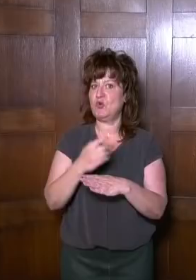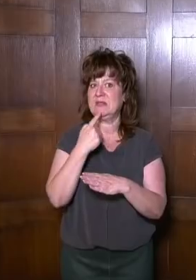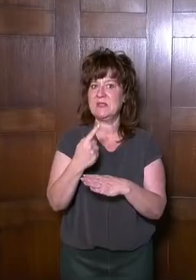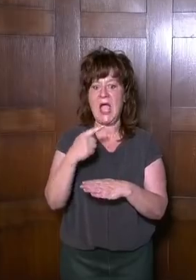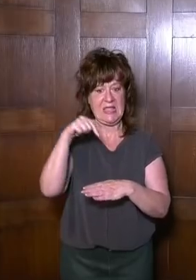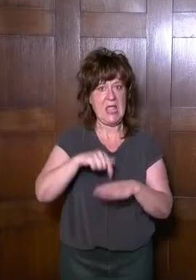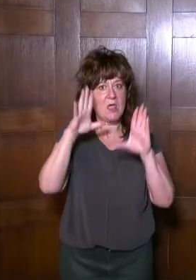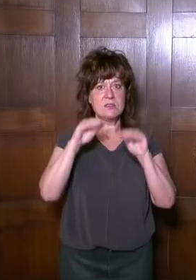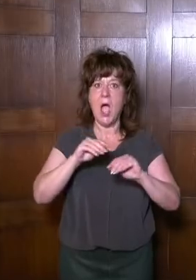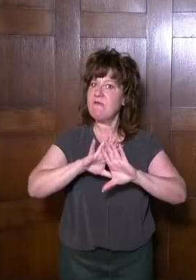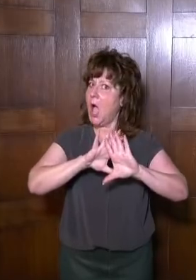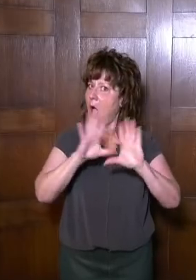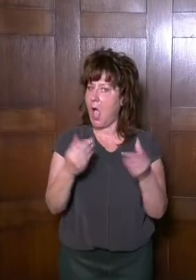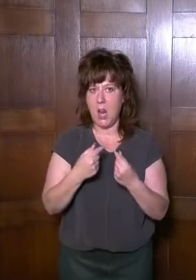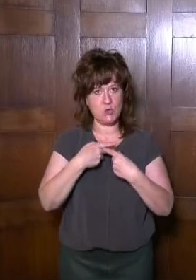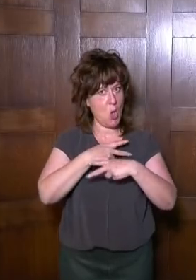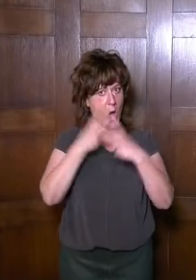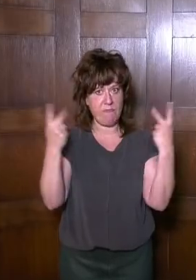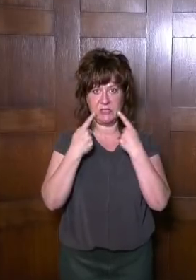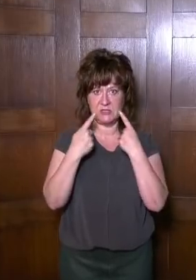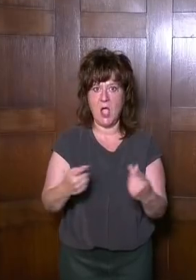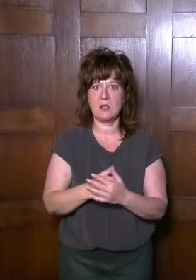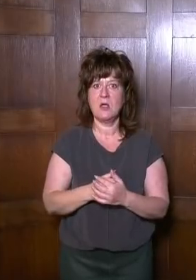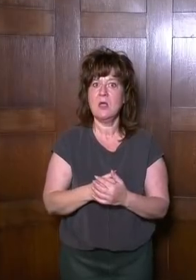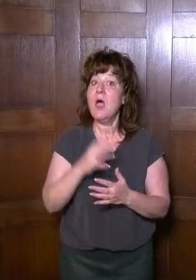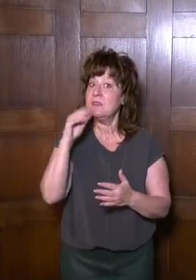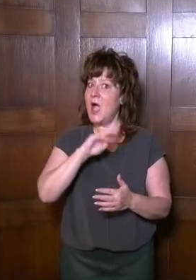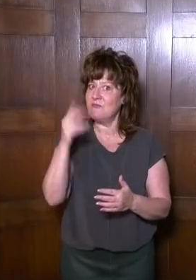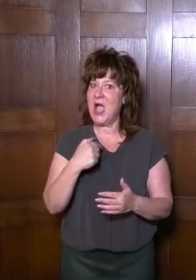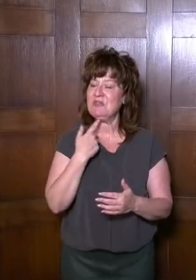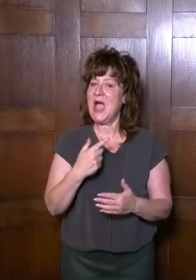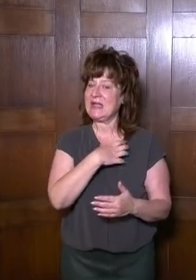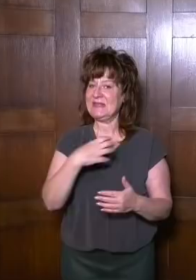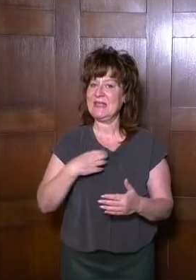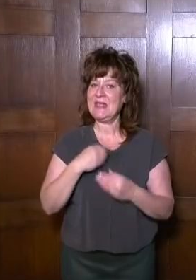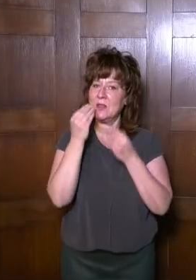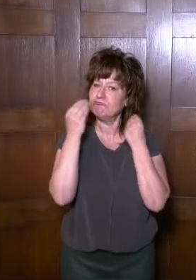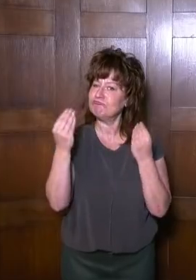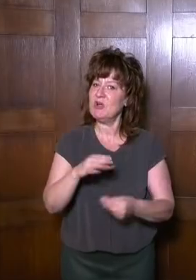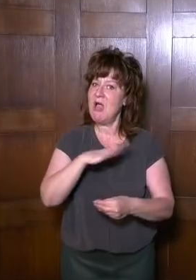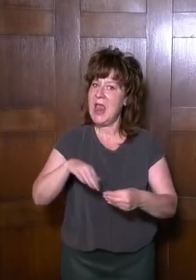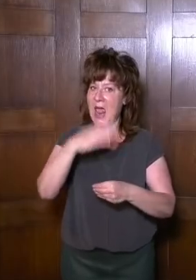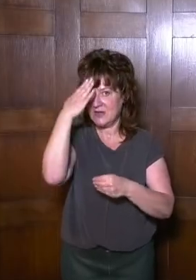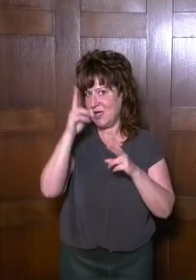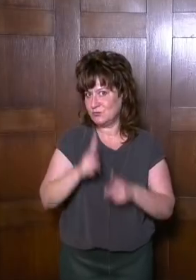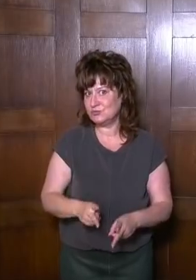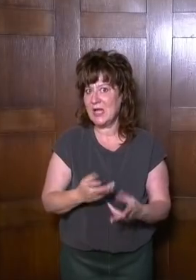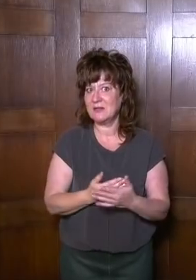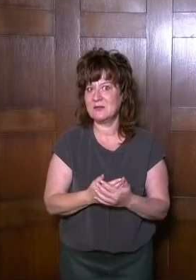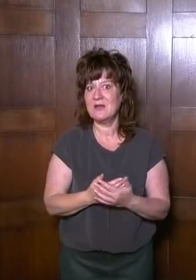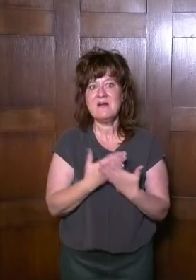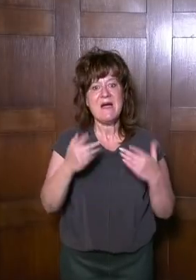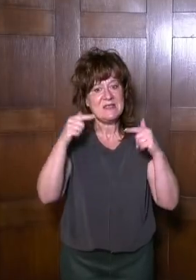gesagt werden. Ja, es darf auch gesagt werden, dass Dresden eine wunderschöne Landeshauptstadt ist. Alles das, was innerhalb